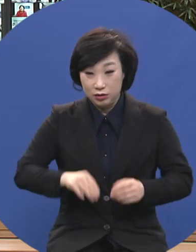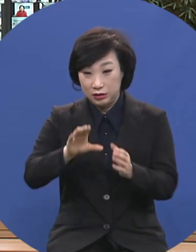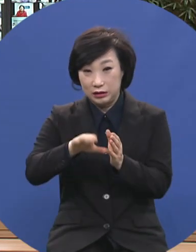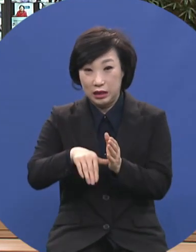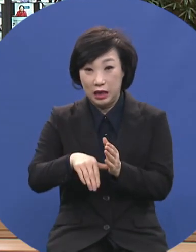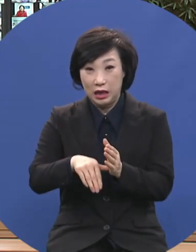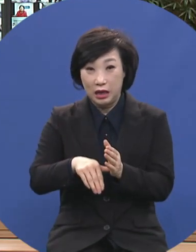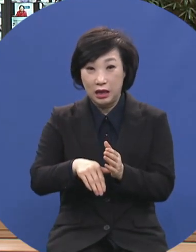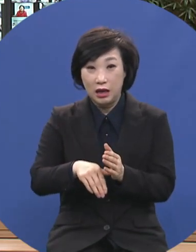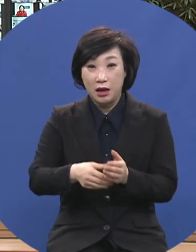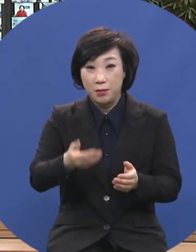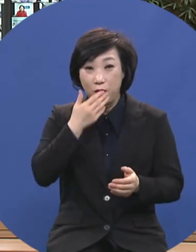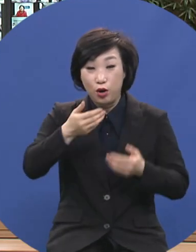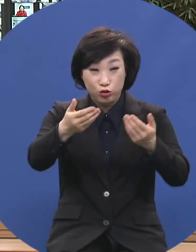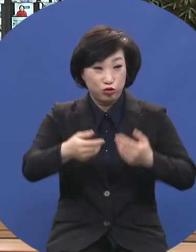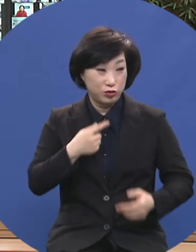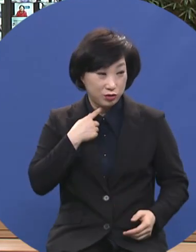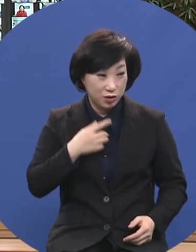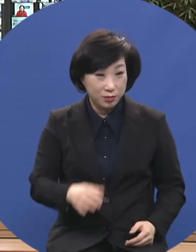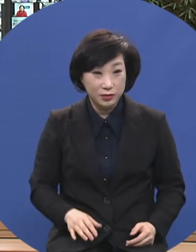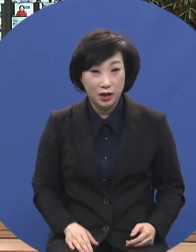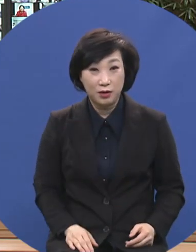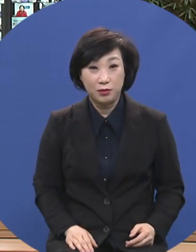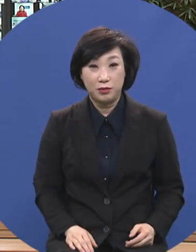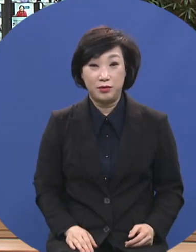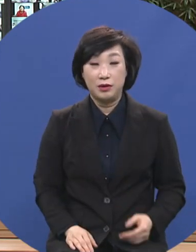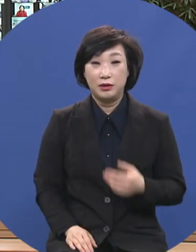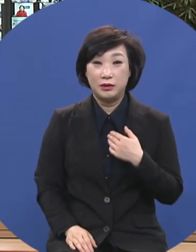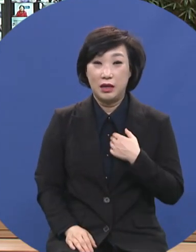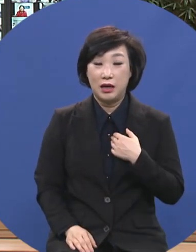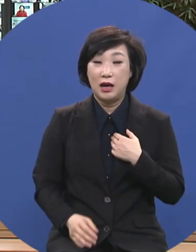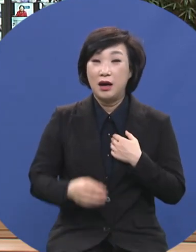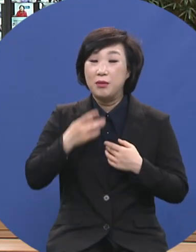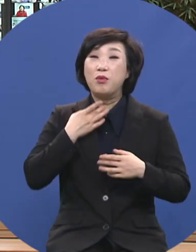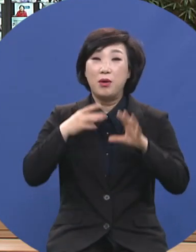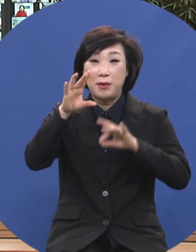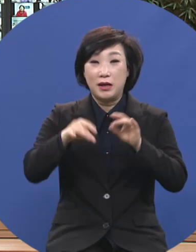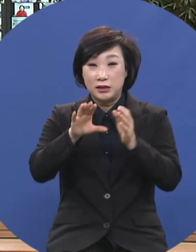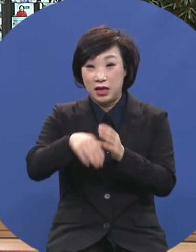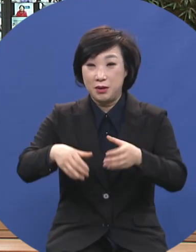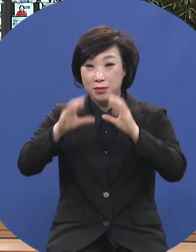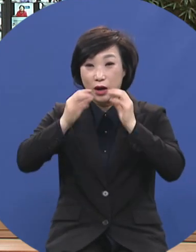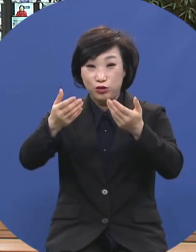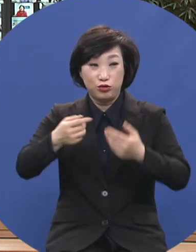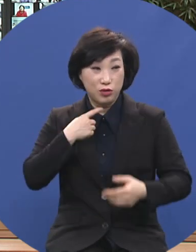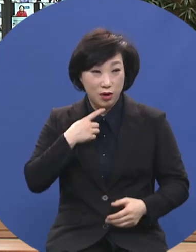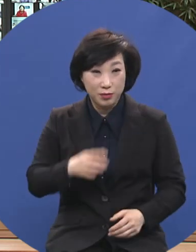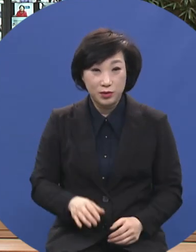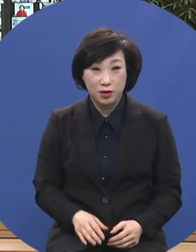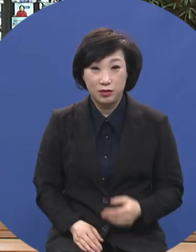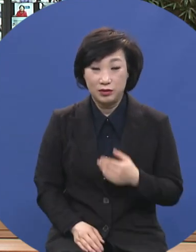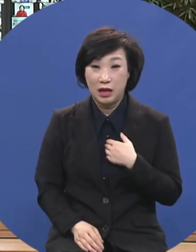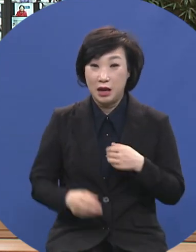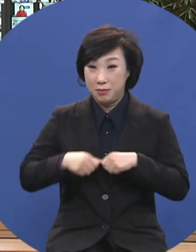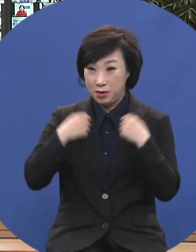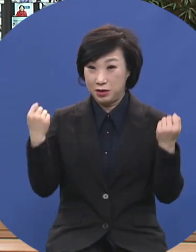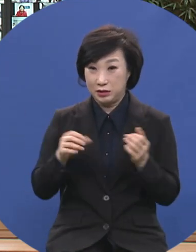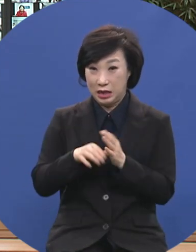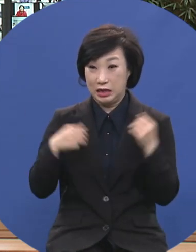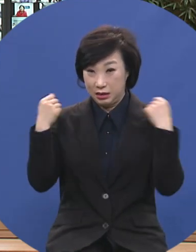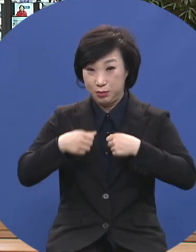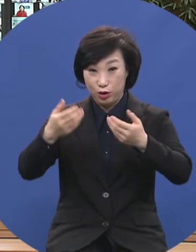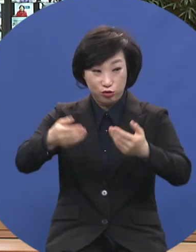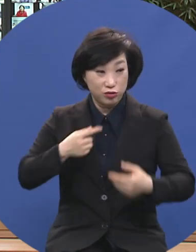때 먹을 거 주지 않았어. 내가 목마를 때 마시게 하지 않았어. 내가 벗었을 때